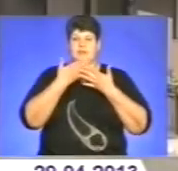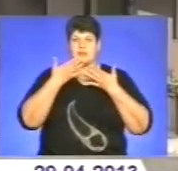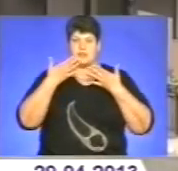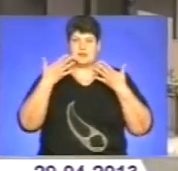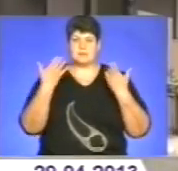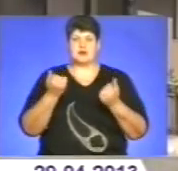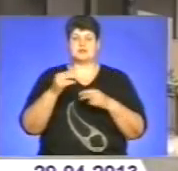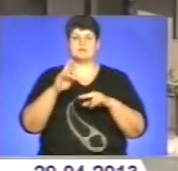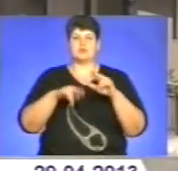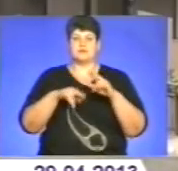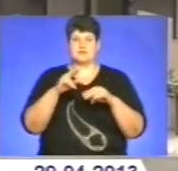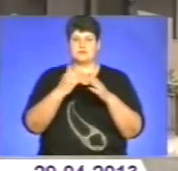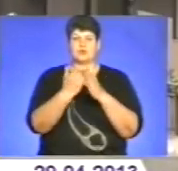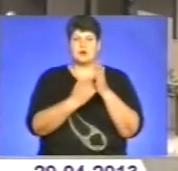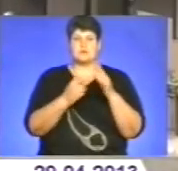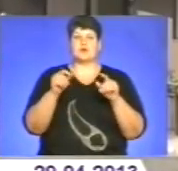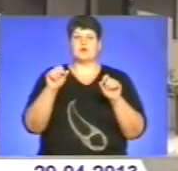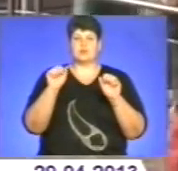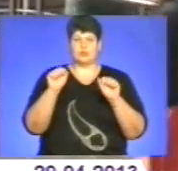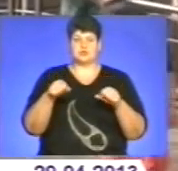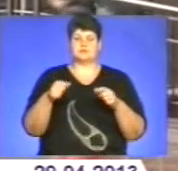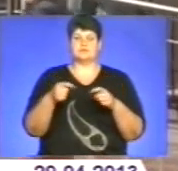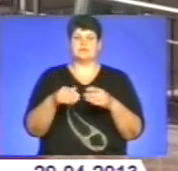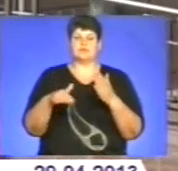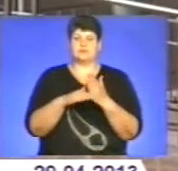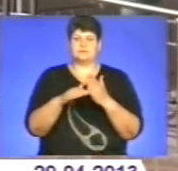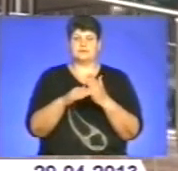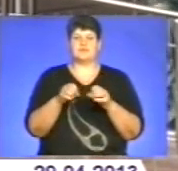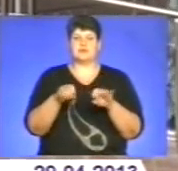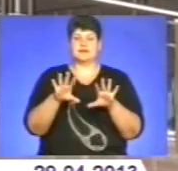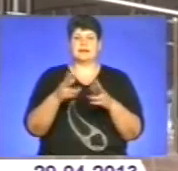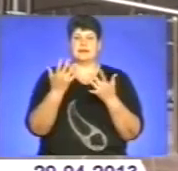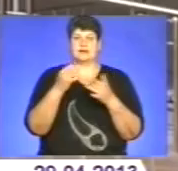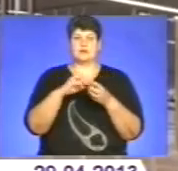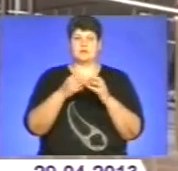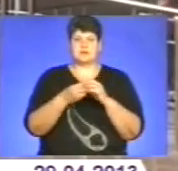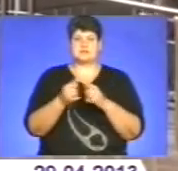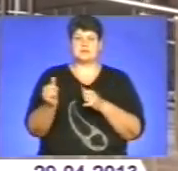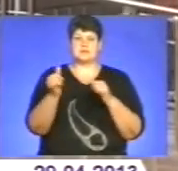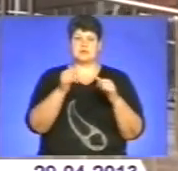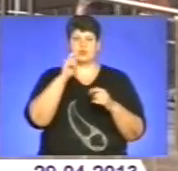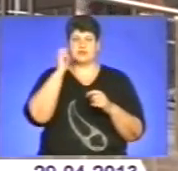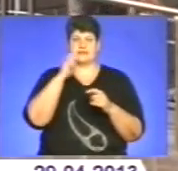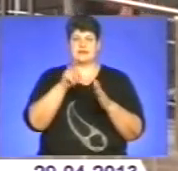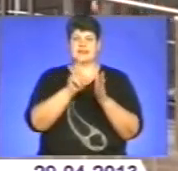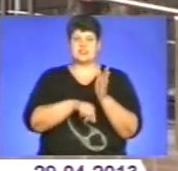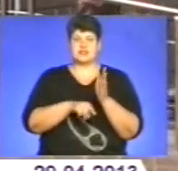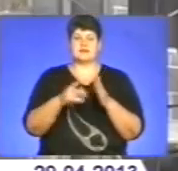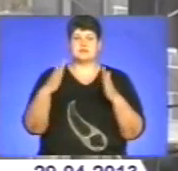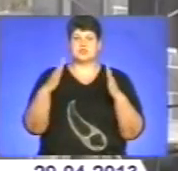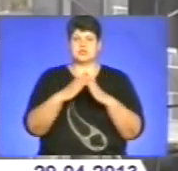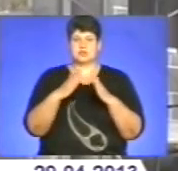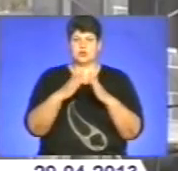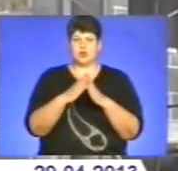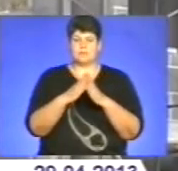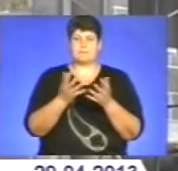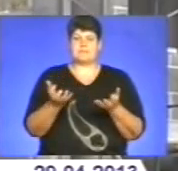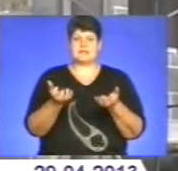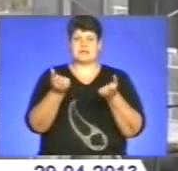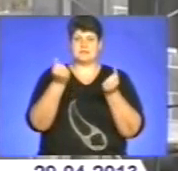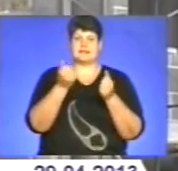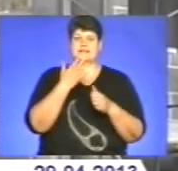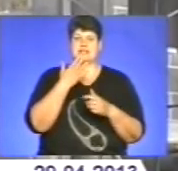будівництва допоможе розв'язати одразу кілька проблем. Забезпечити українців дешевим житлом, підтримати нацвиробника та збільшити кількість